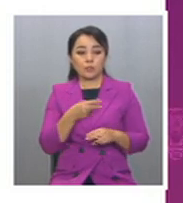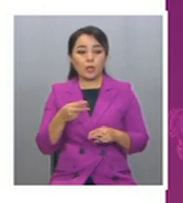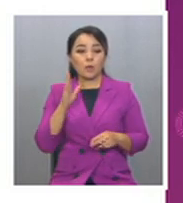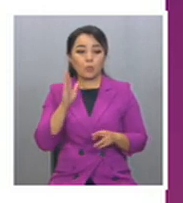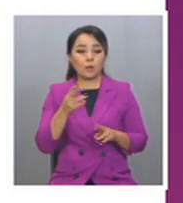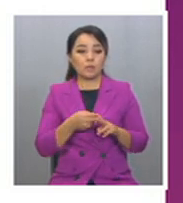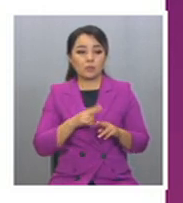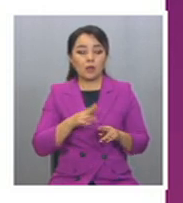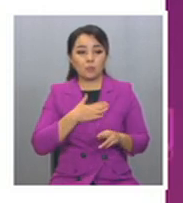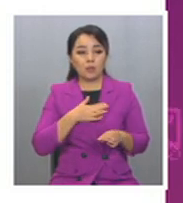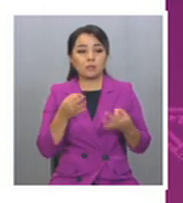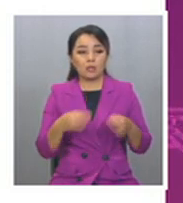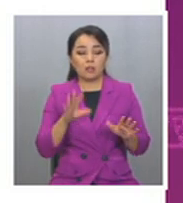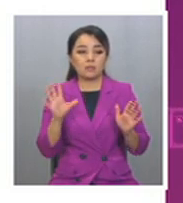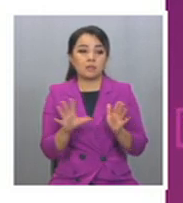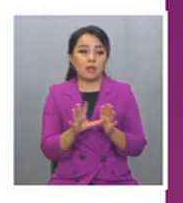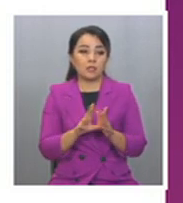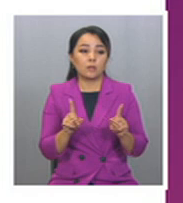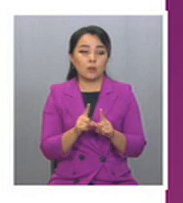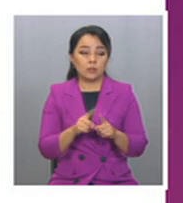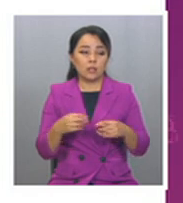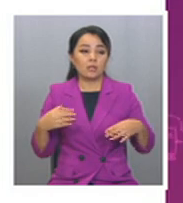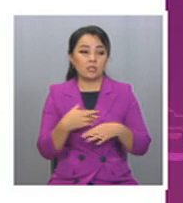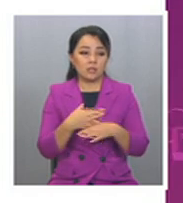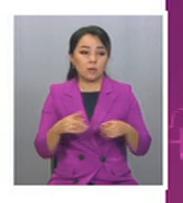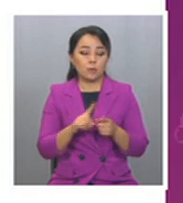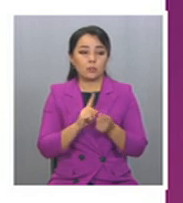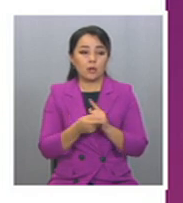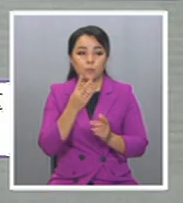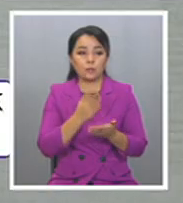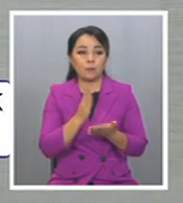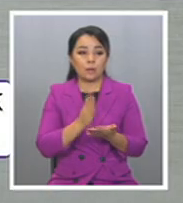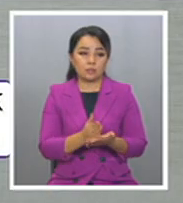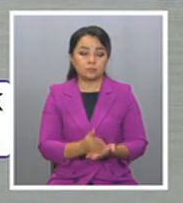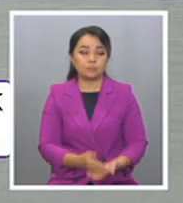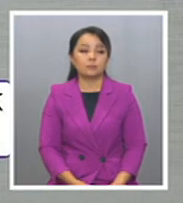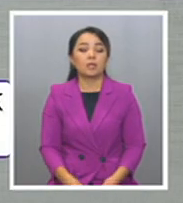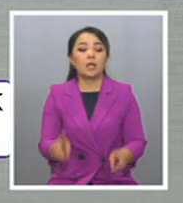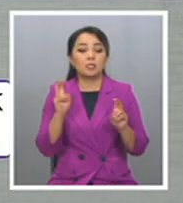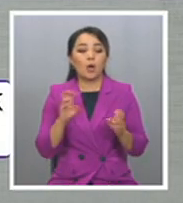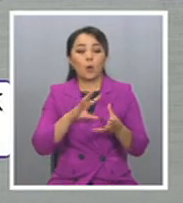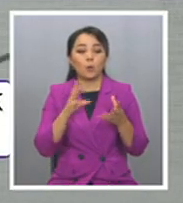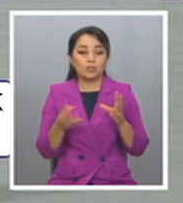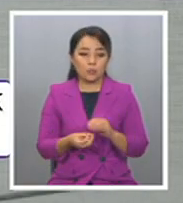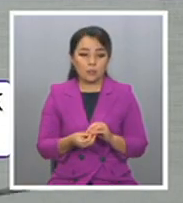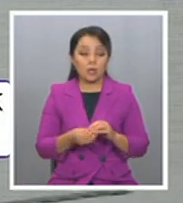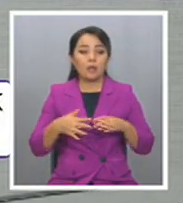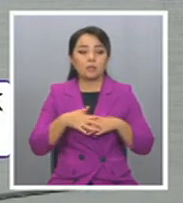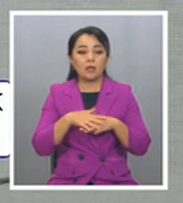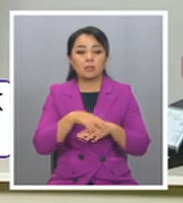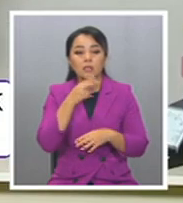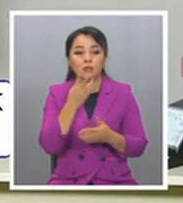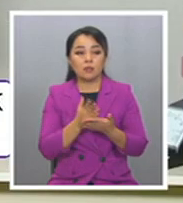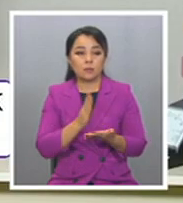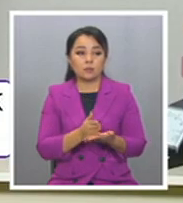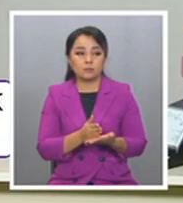бізде еркін электромагниттік тербелістер пайда болатын еді. Тақырыпты қорытындылау үшін есепке назар